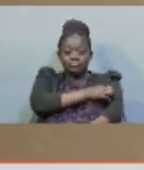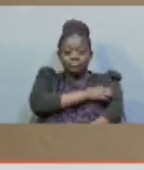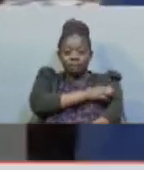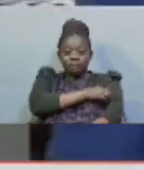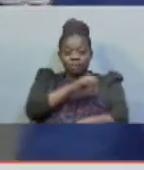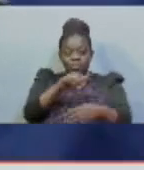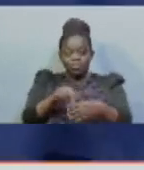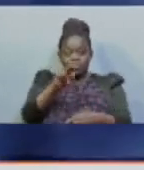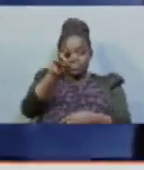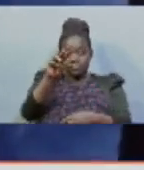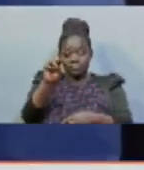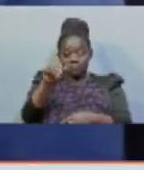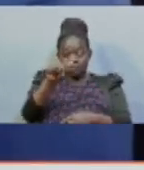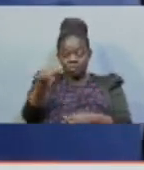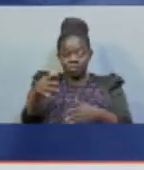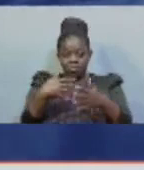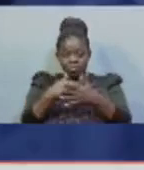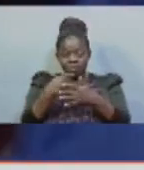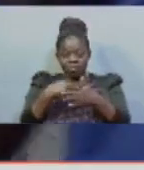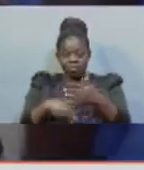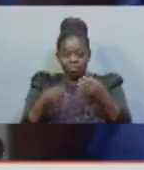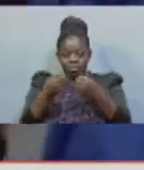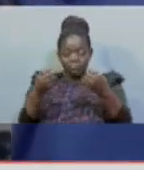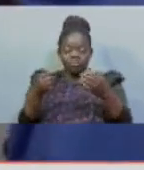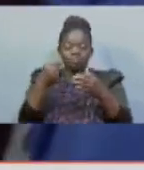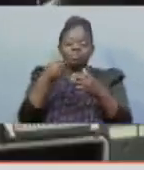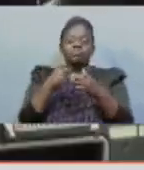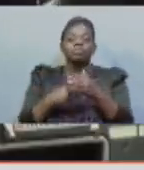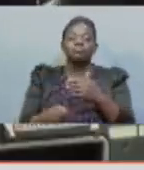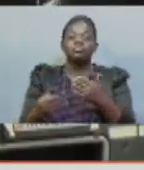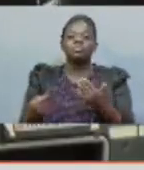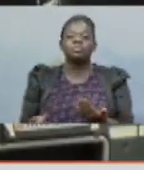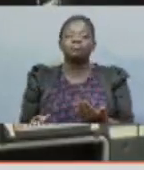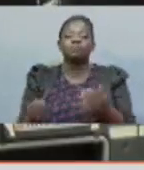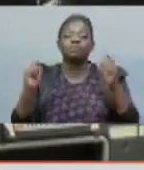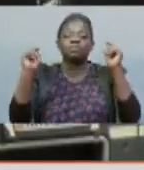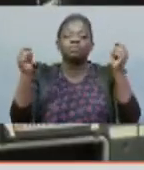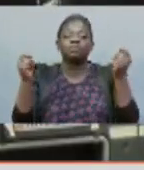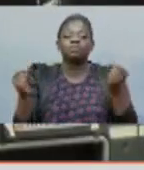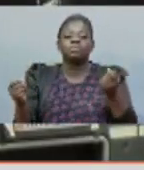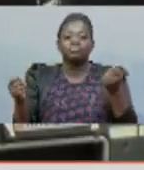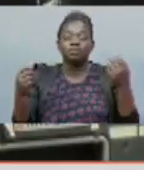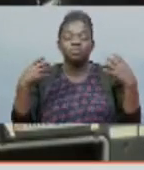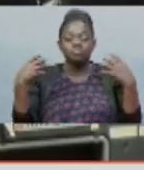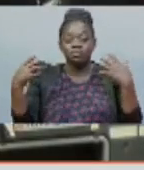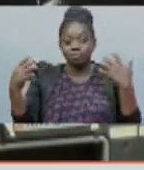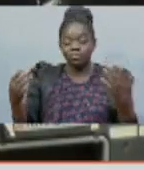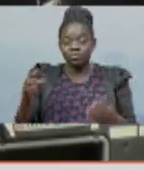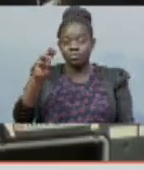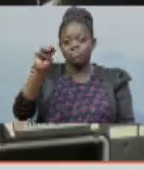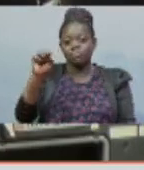kigatta abasuubuzi ne bannamakolero ategeezezza ng'ensonga ez'enjawulo omuli emisolo kw'ossa n'akeddima akavuzi b'emmotoka birukula